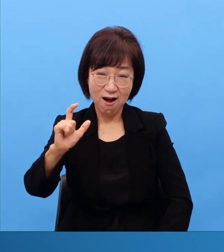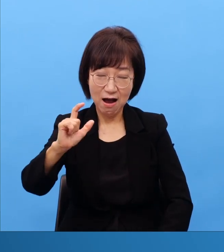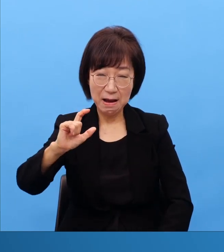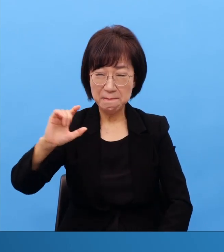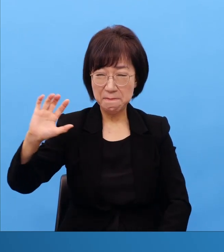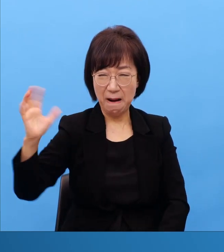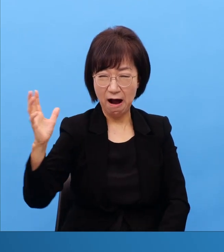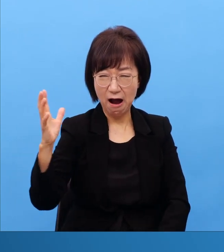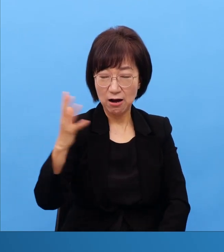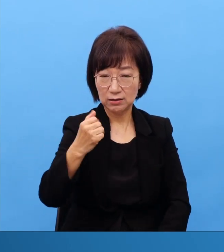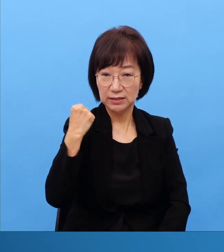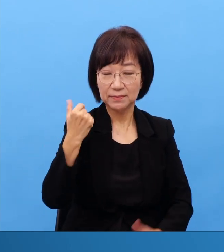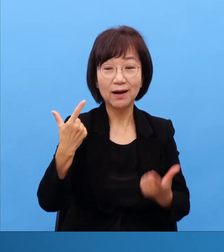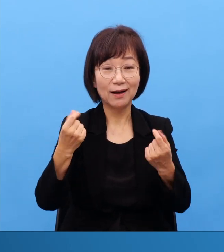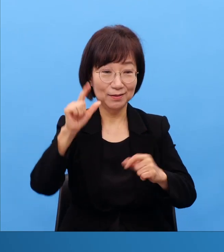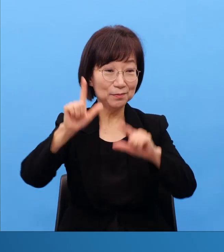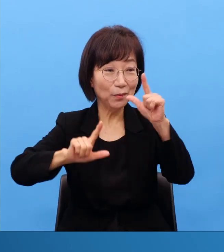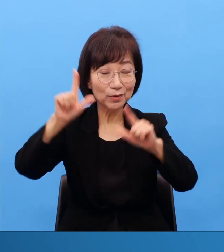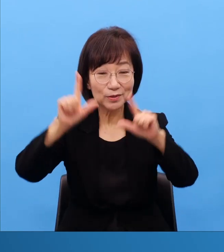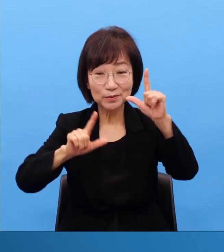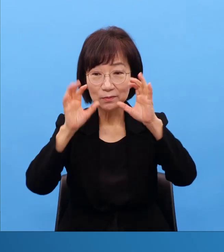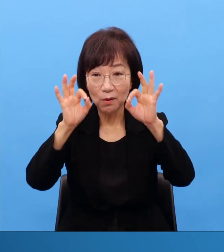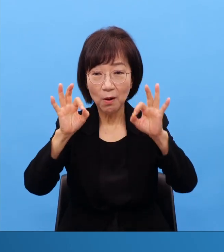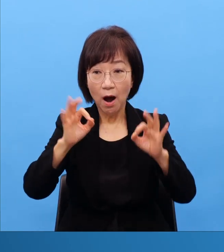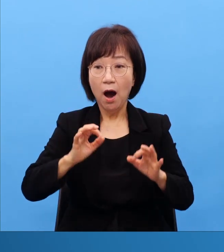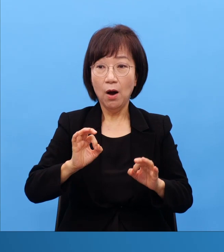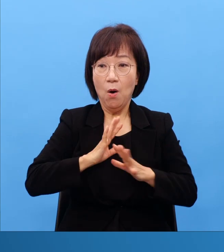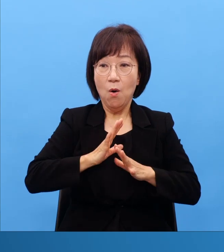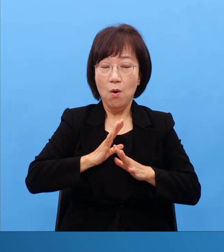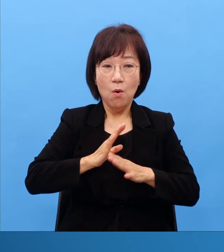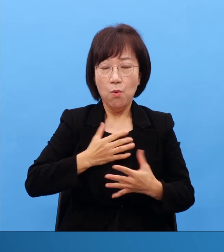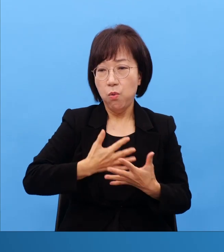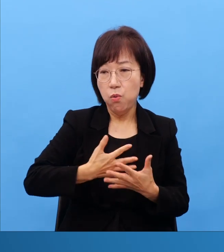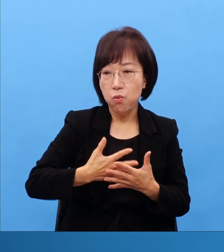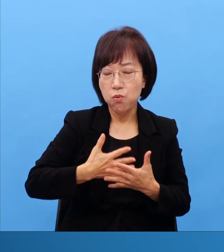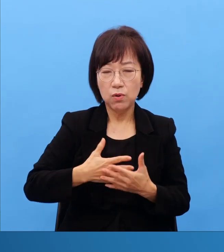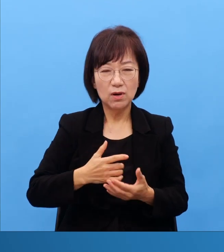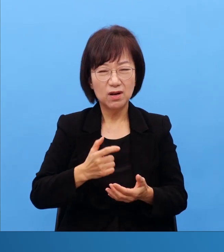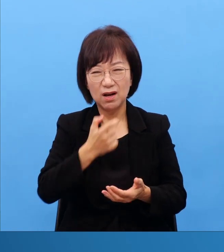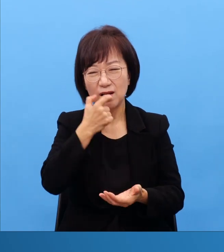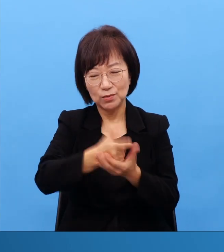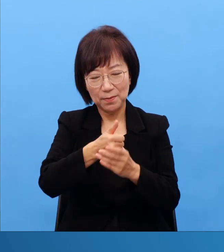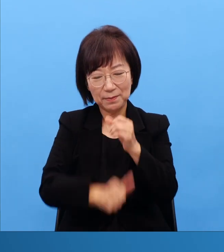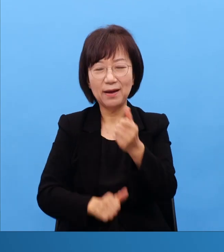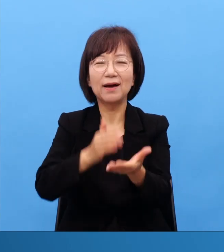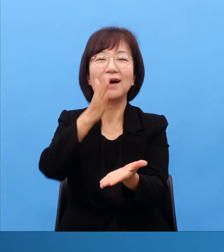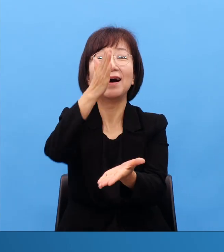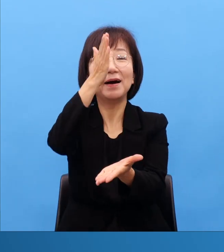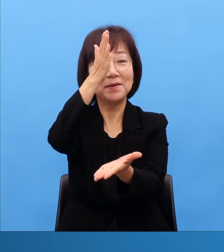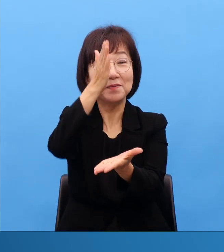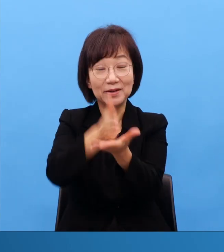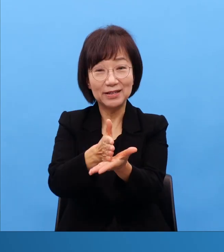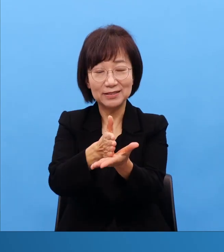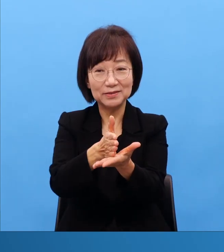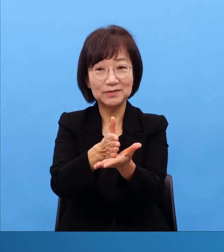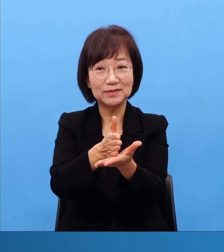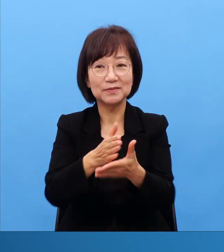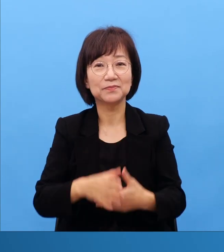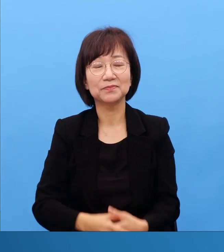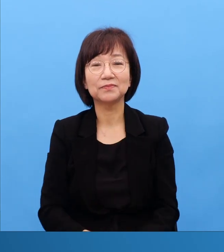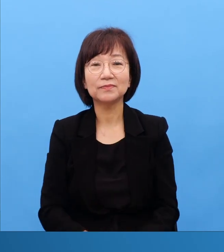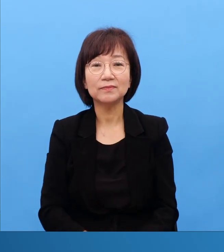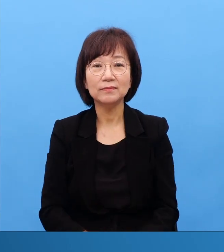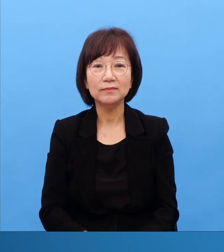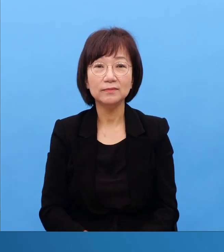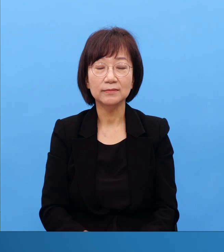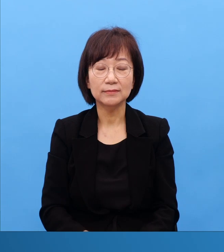보이지만 속지 마라. Do not be deceived by the great billows of wind that blow your way, by the storms that come your way. 뭐 결론부터 내리자면